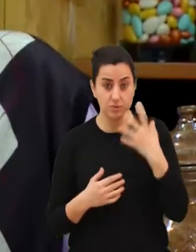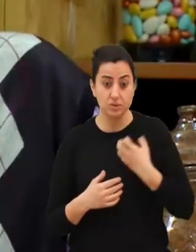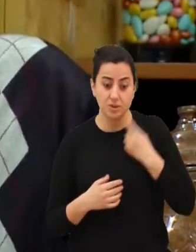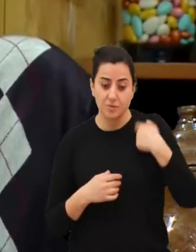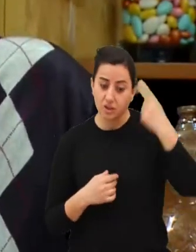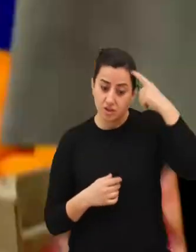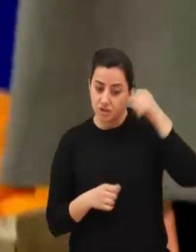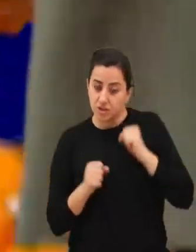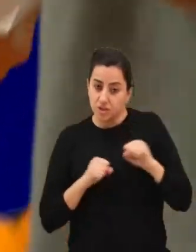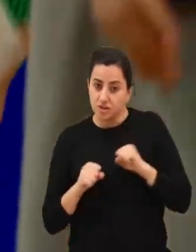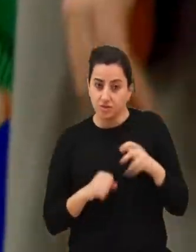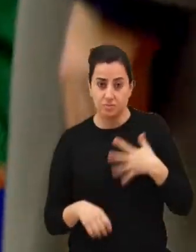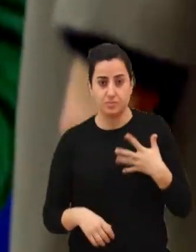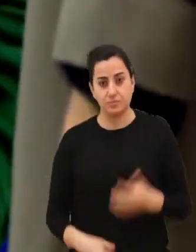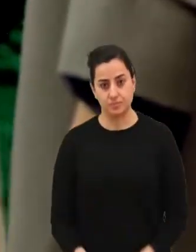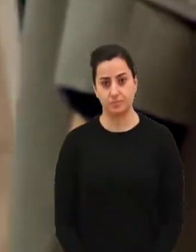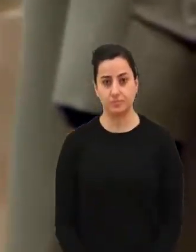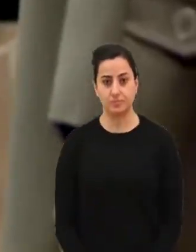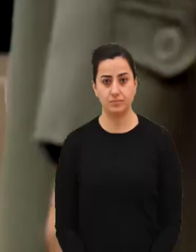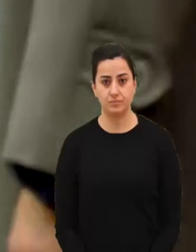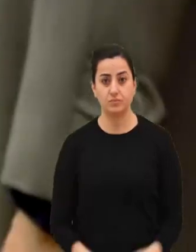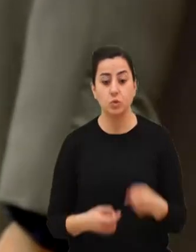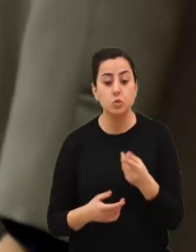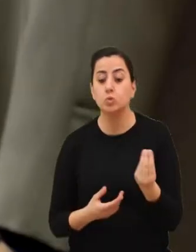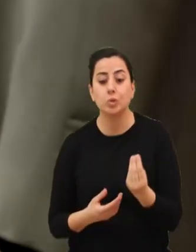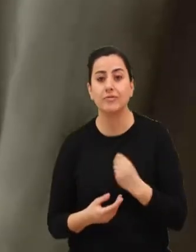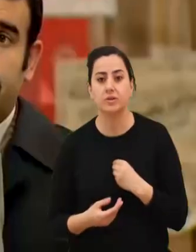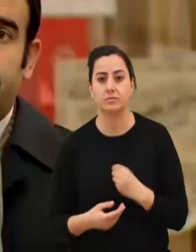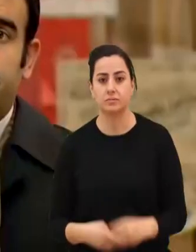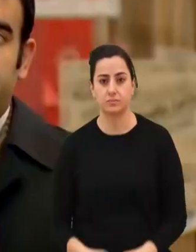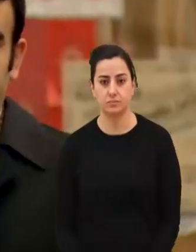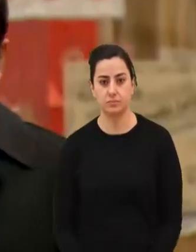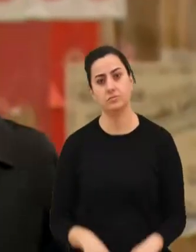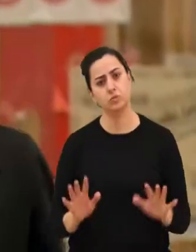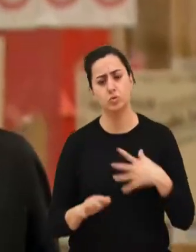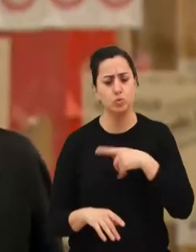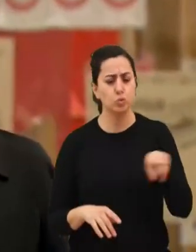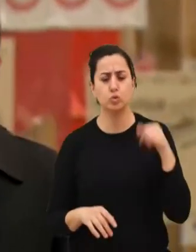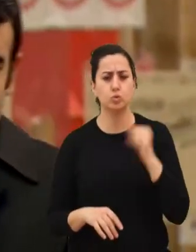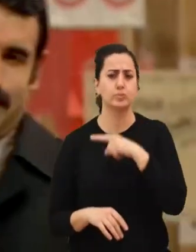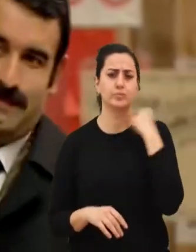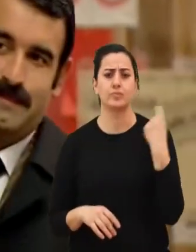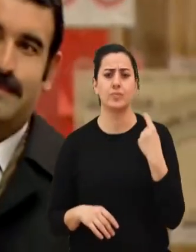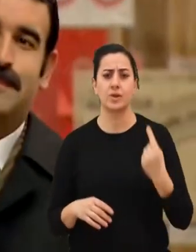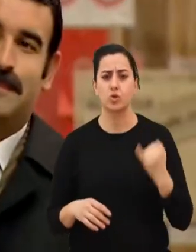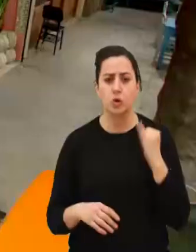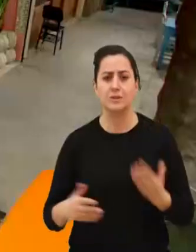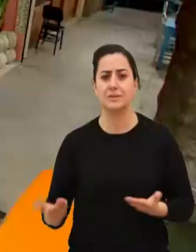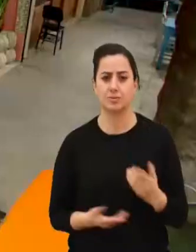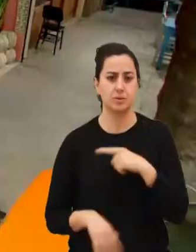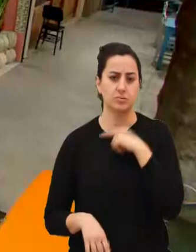Bu dürtüyor beni. İyilerinden, iyilerinden. Yenge lütfen. Bizde kötü mal olmaz, kötü hizmet de